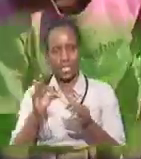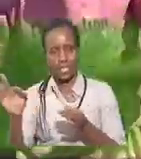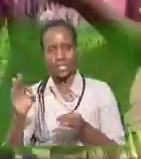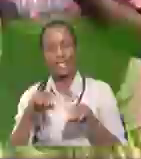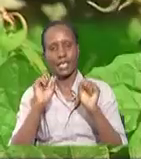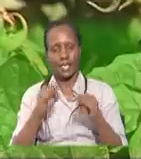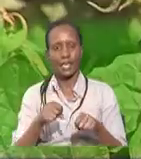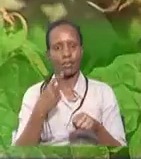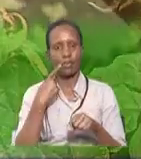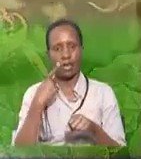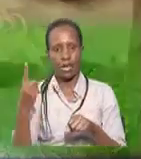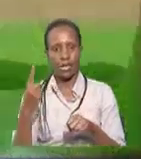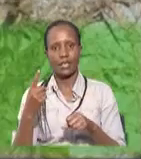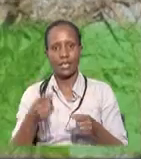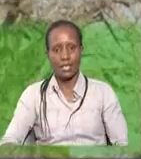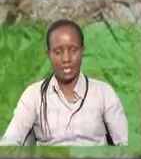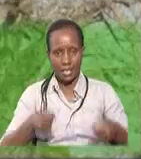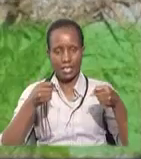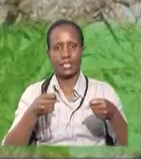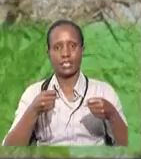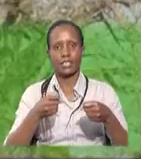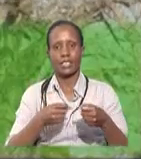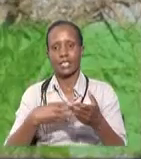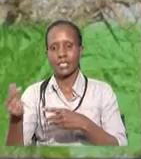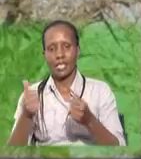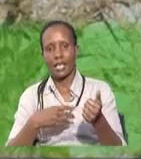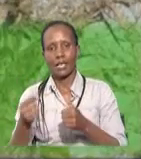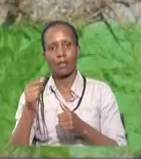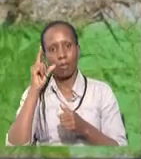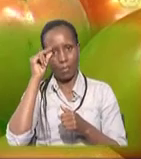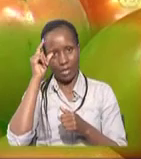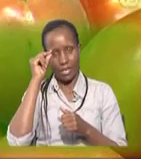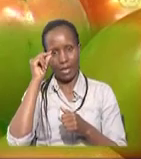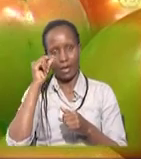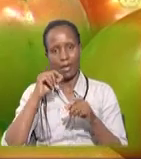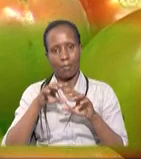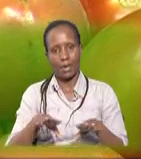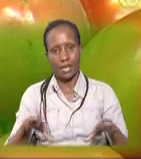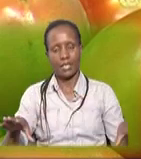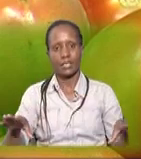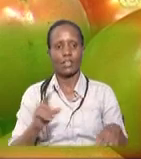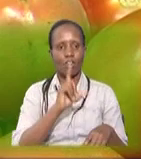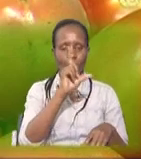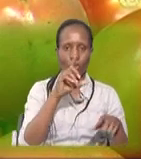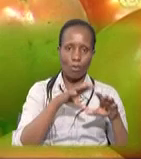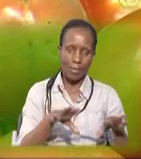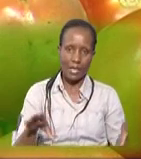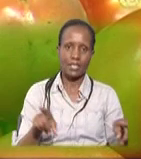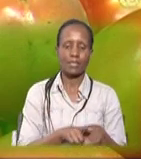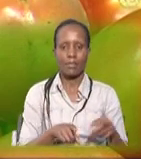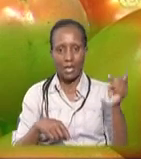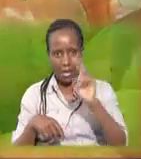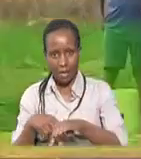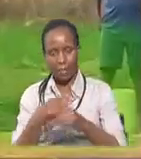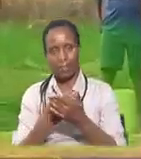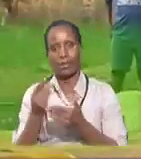Nina uwezo wa kutoa crate kama 100 per week kupeleka Mombasa, Kongowea. Local markets wanakuja